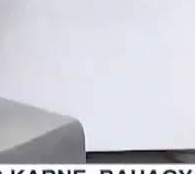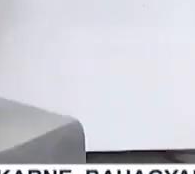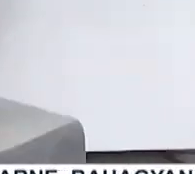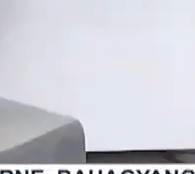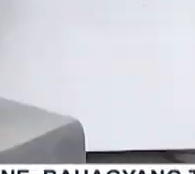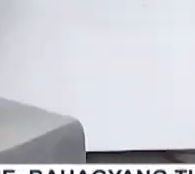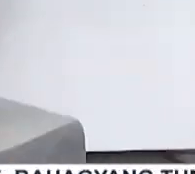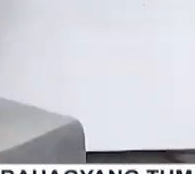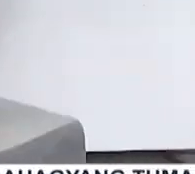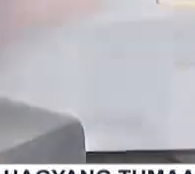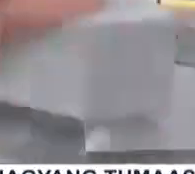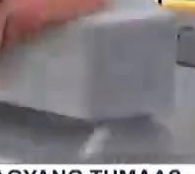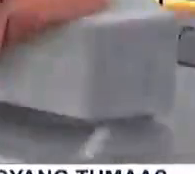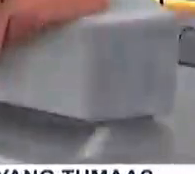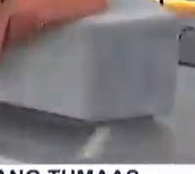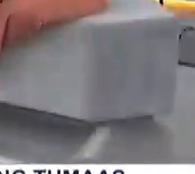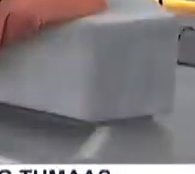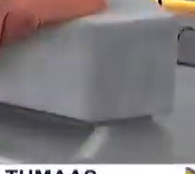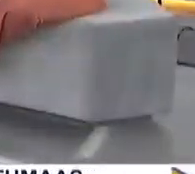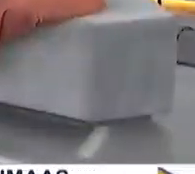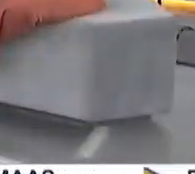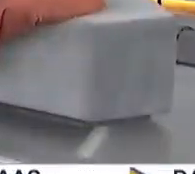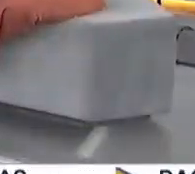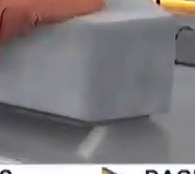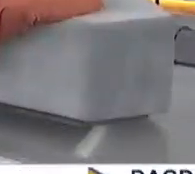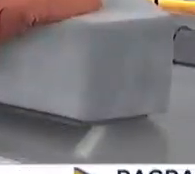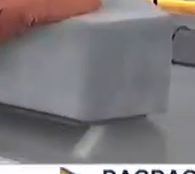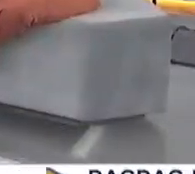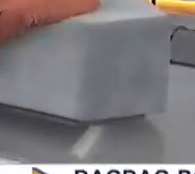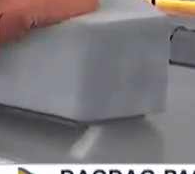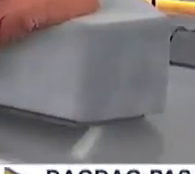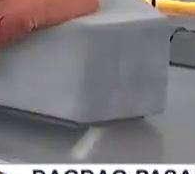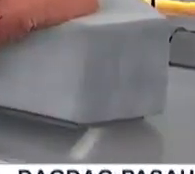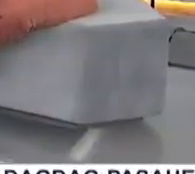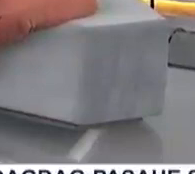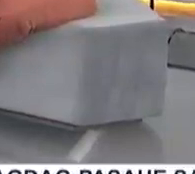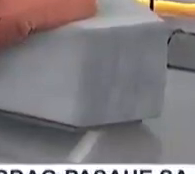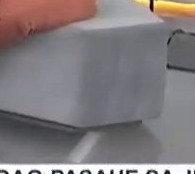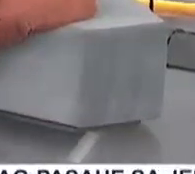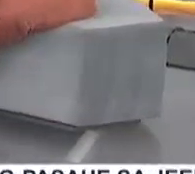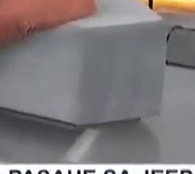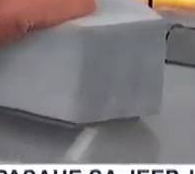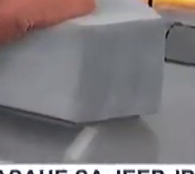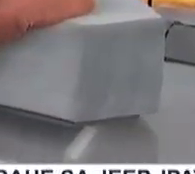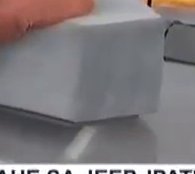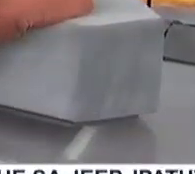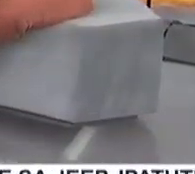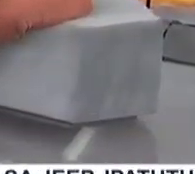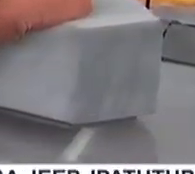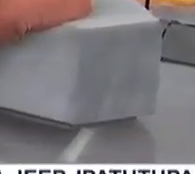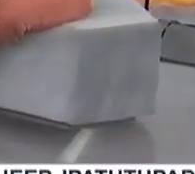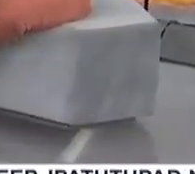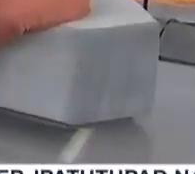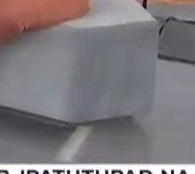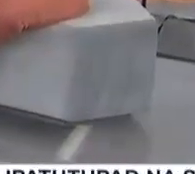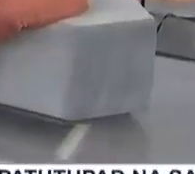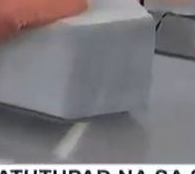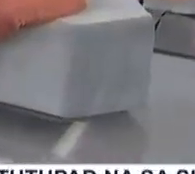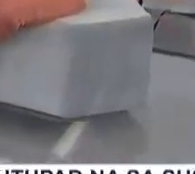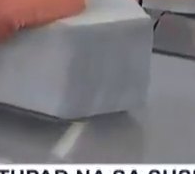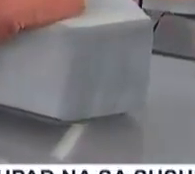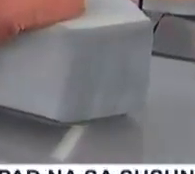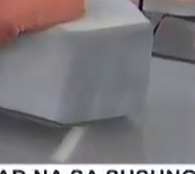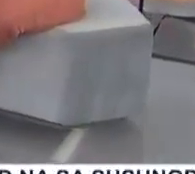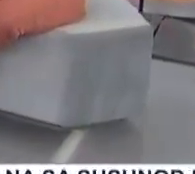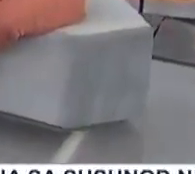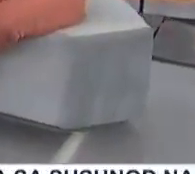Mga ka-RSP, ito naman ha, yung paghahapi ay isa sa mga tradisyonal na sining ng Pilipino na may malalim